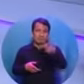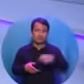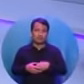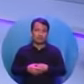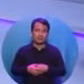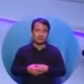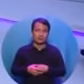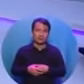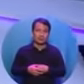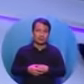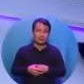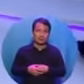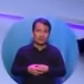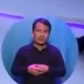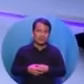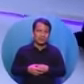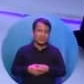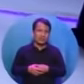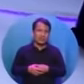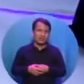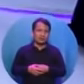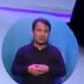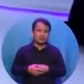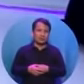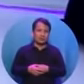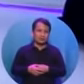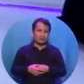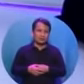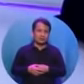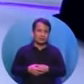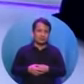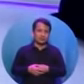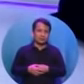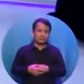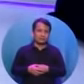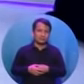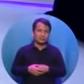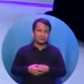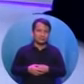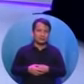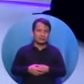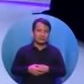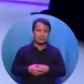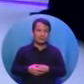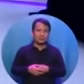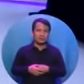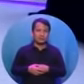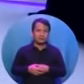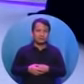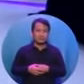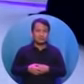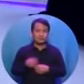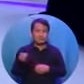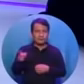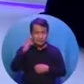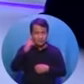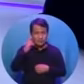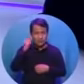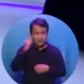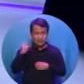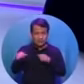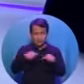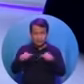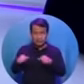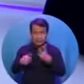Mamili ka dyan, Yumi. Huwag mo lang pinin, basta pagulungin mo and then tuldok mo lang yung daliri mo kung saan mo gusto. Oh. At yun na